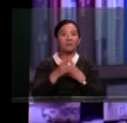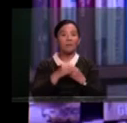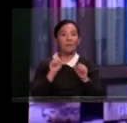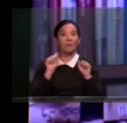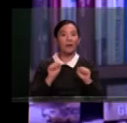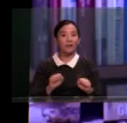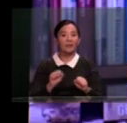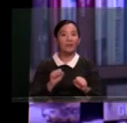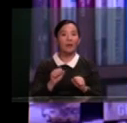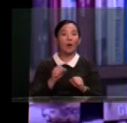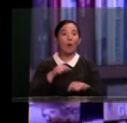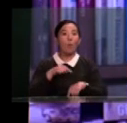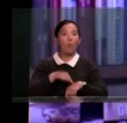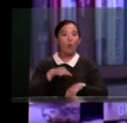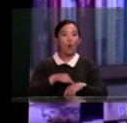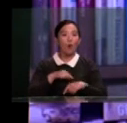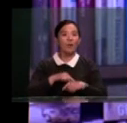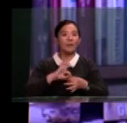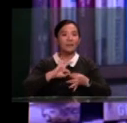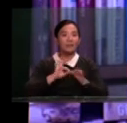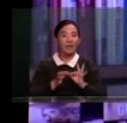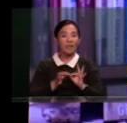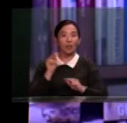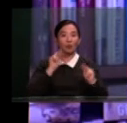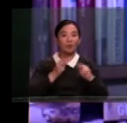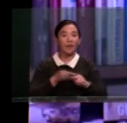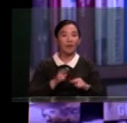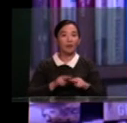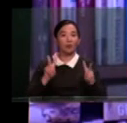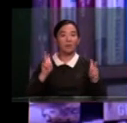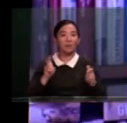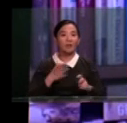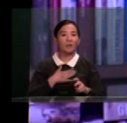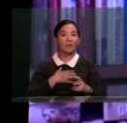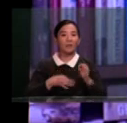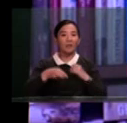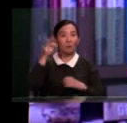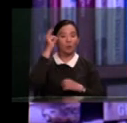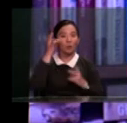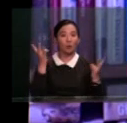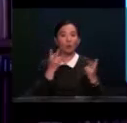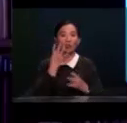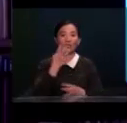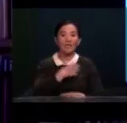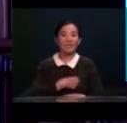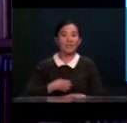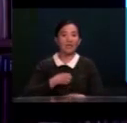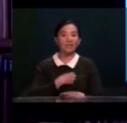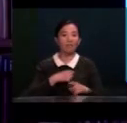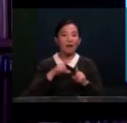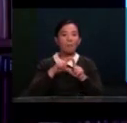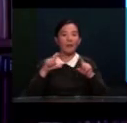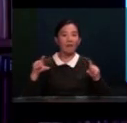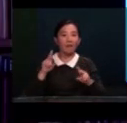вами более детально изучить эту тему, нам необходимо вспомнить 4 основных правила по